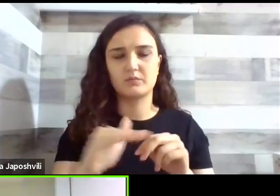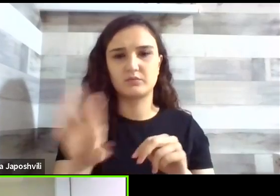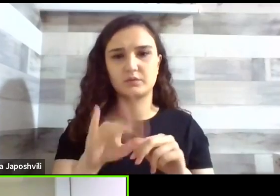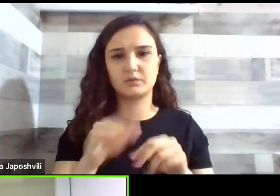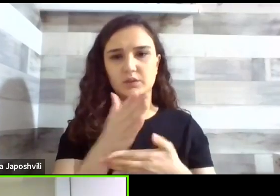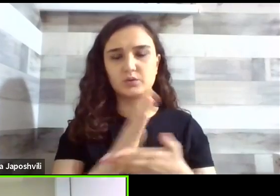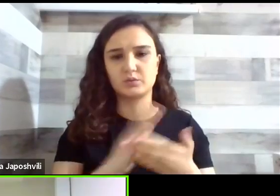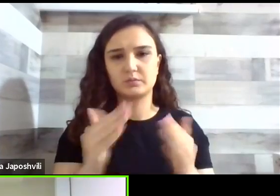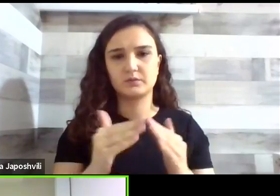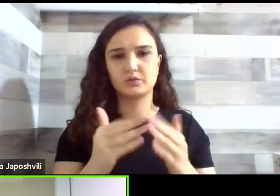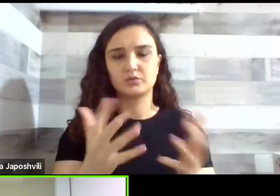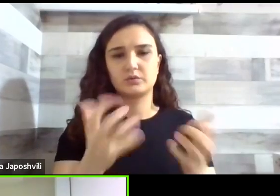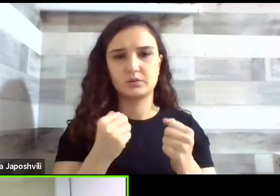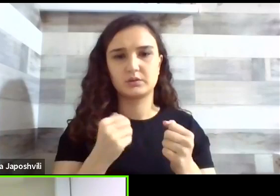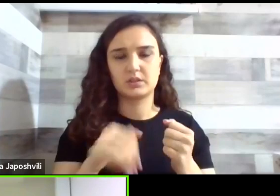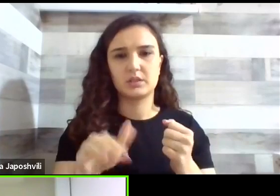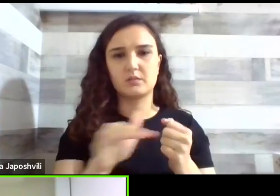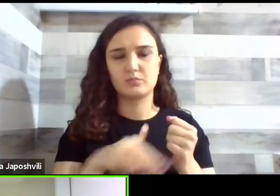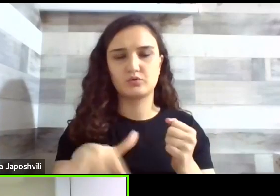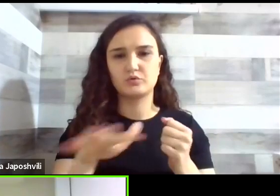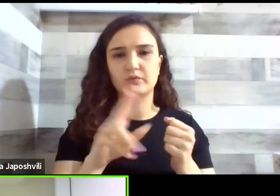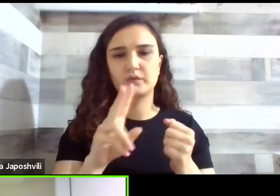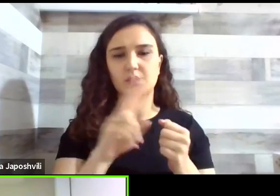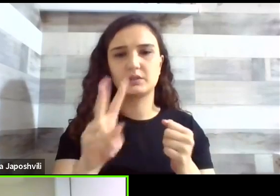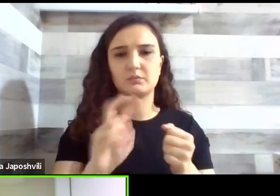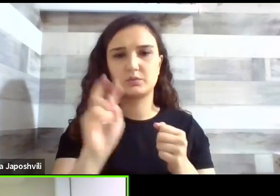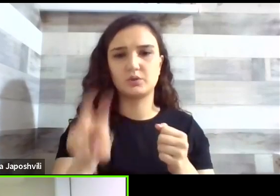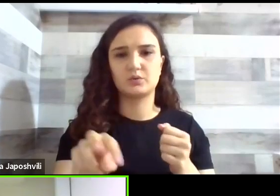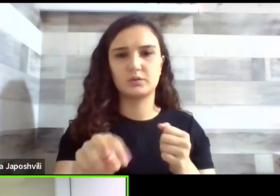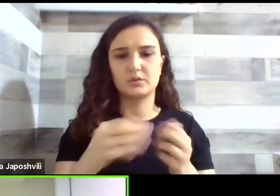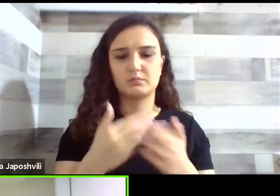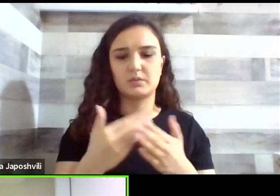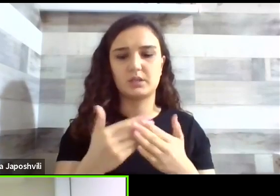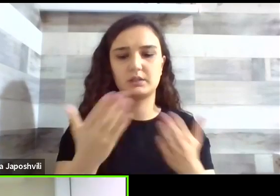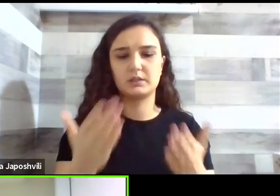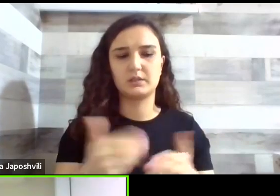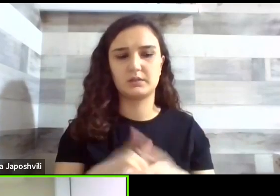სახლში იღებდეს სახლის გარემოში და ნაწილობრივ ვთქვათ, მიდიოდეს მაგალითად